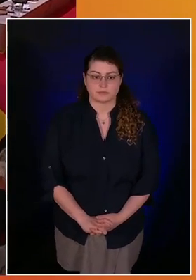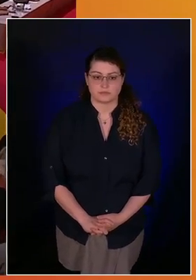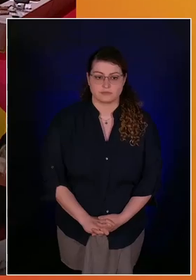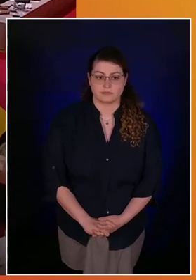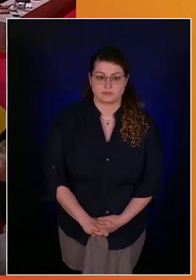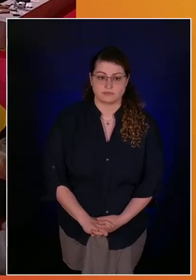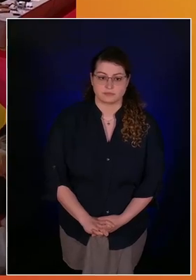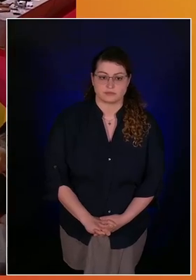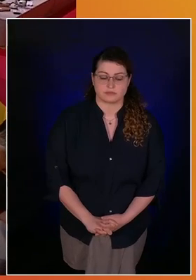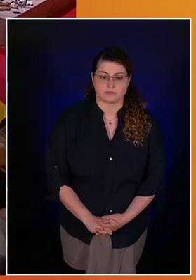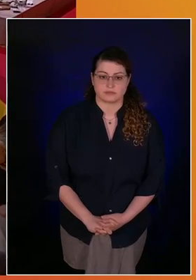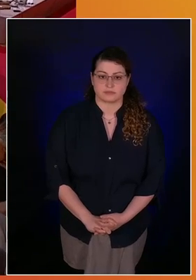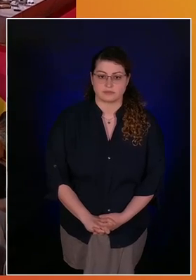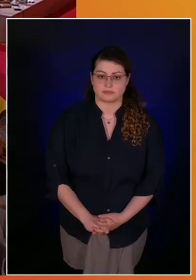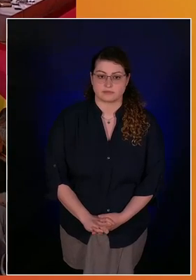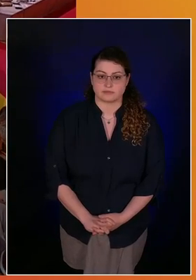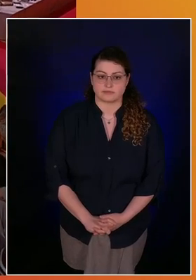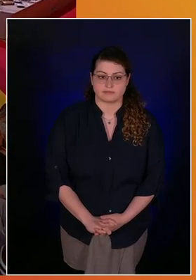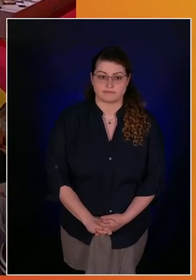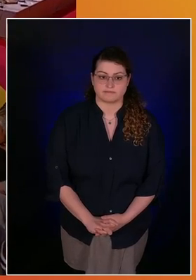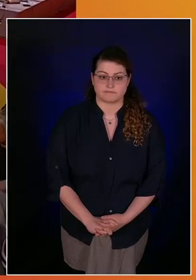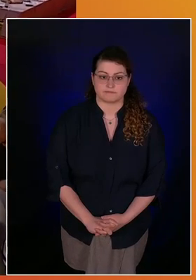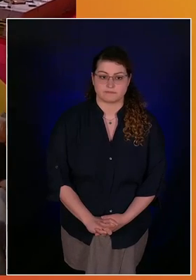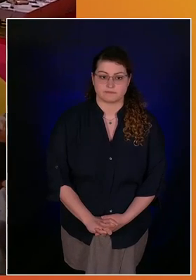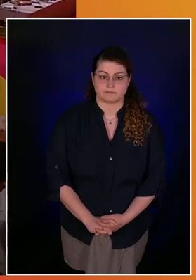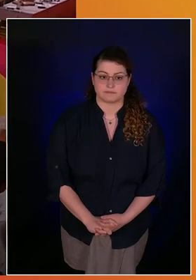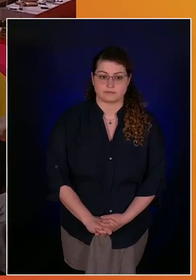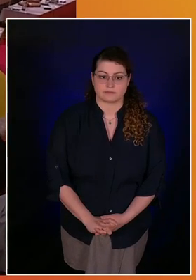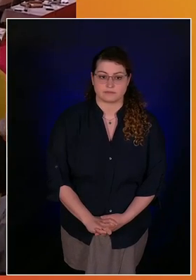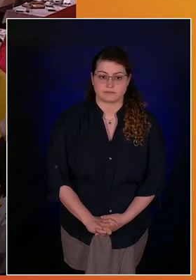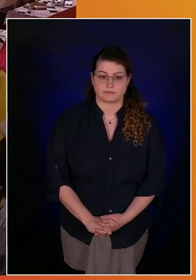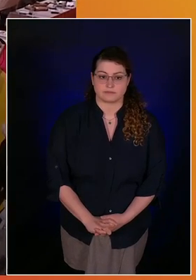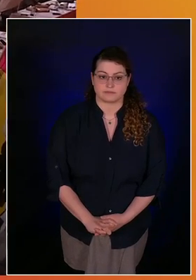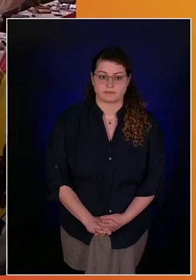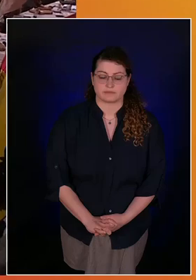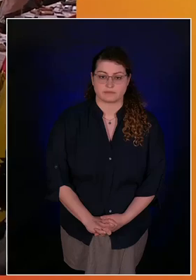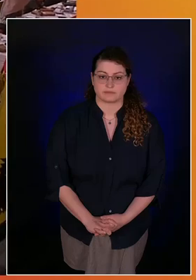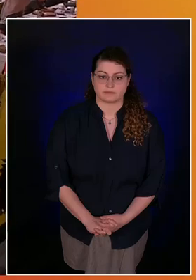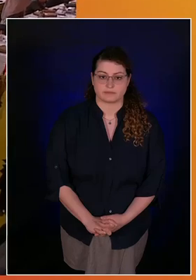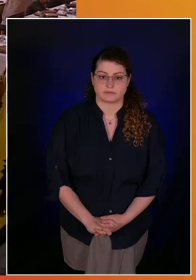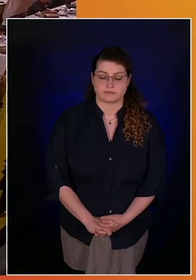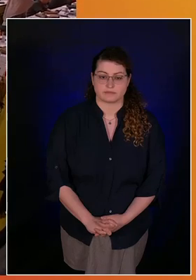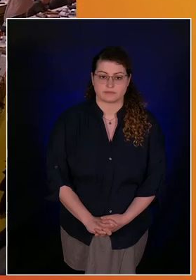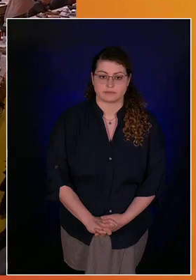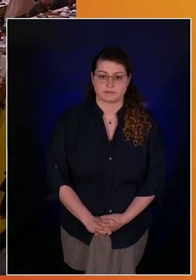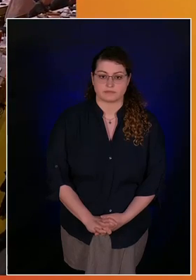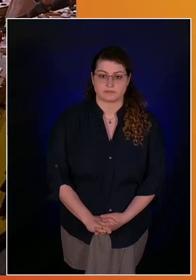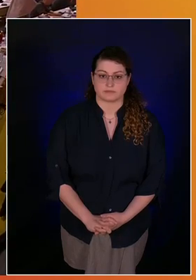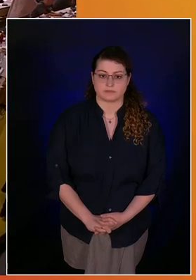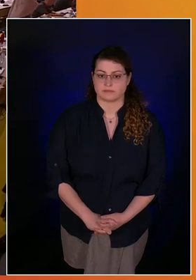qu'est-ce qu' je comprends pas et la santé mais ils font quoi Pascal e